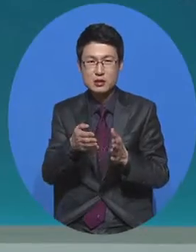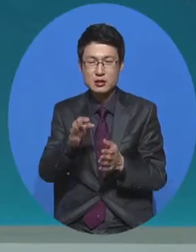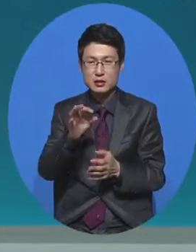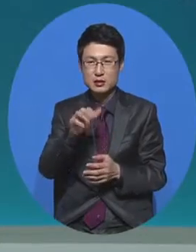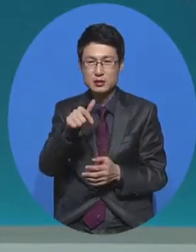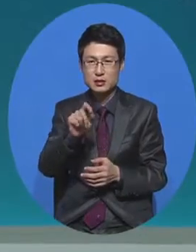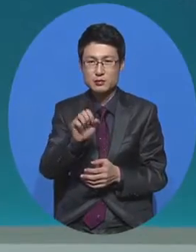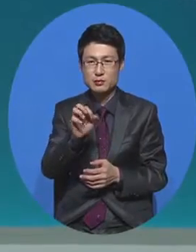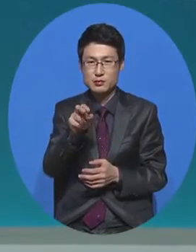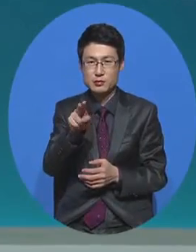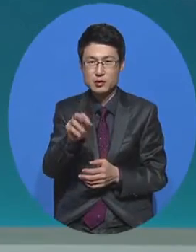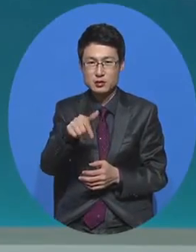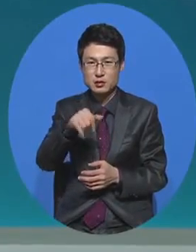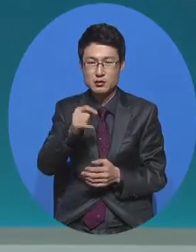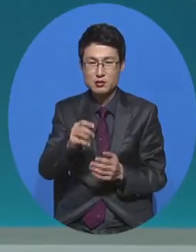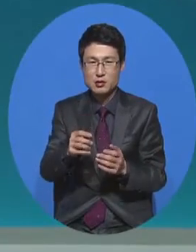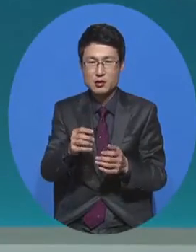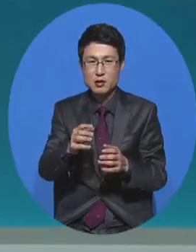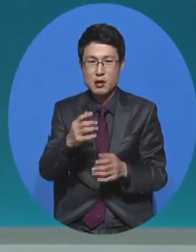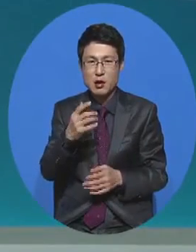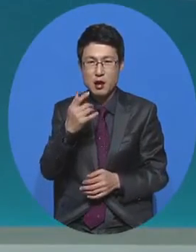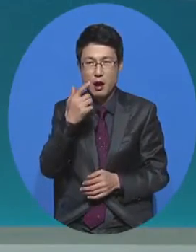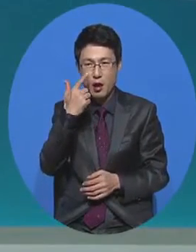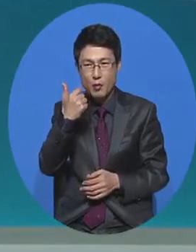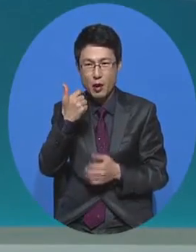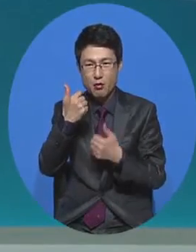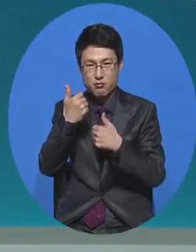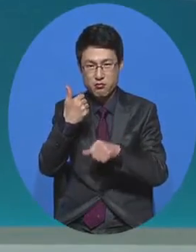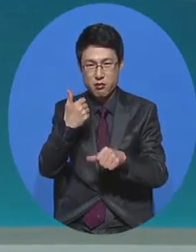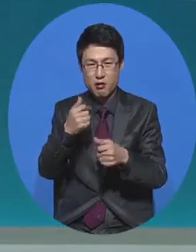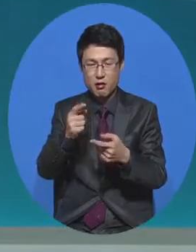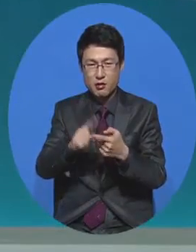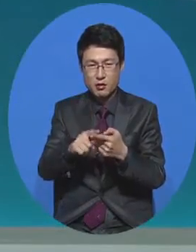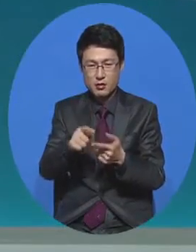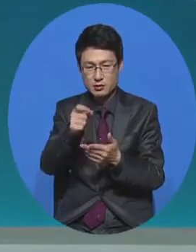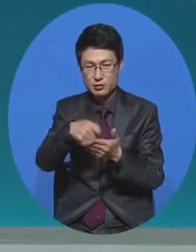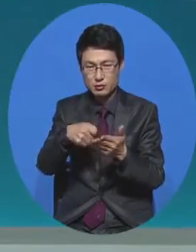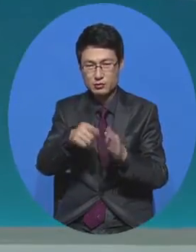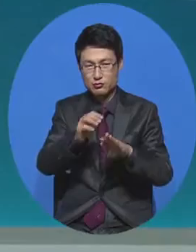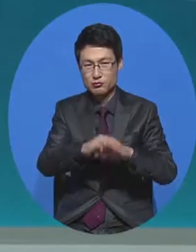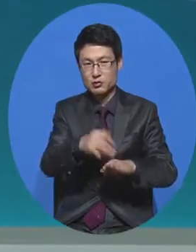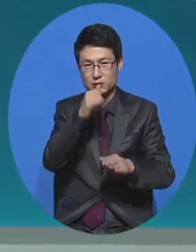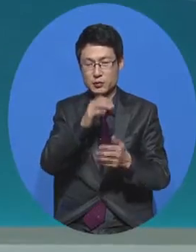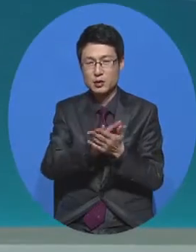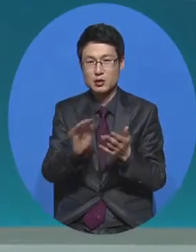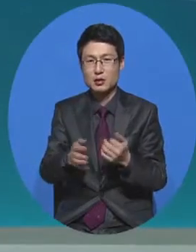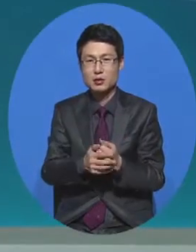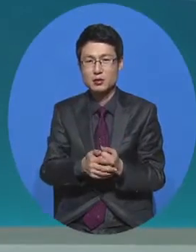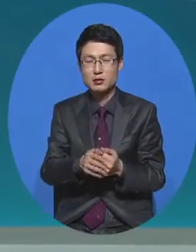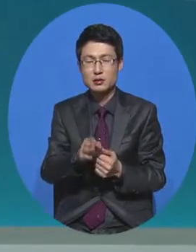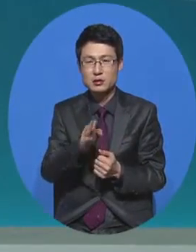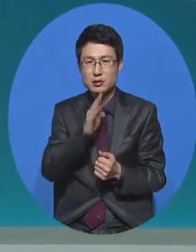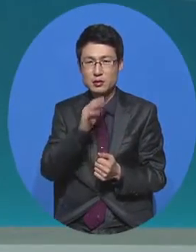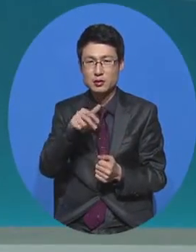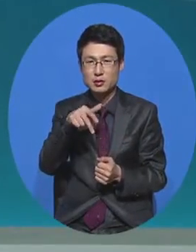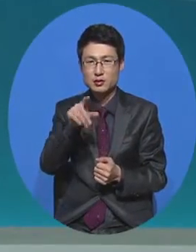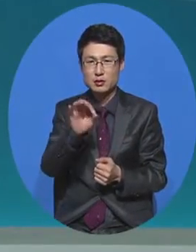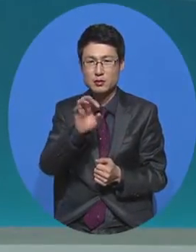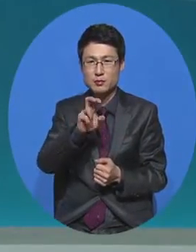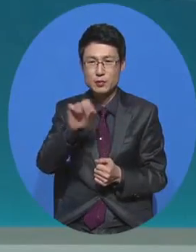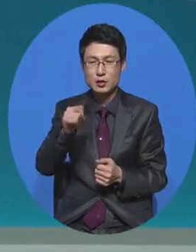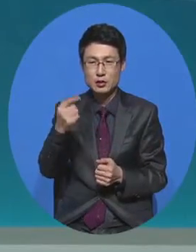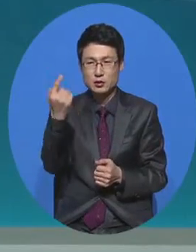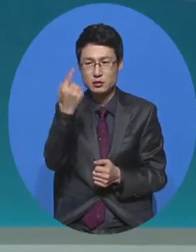부자 에 의해서 병의 활동이 본격화 되었다 이렇게 서술하고 있습니다 그런데 실제로 정리 흡연